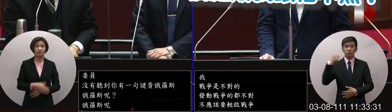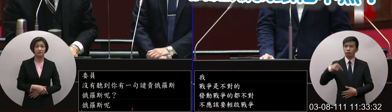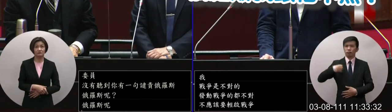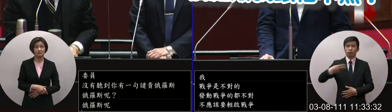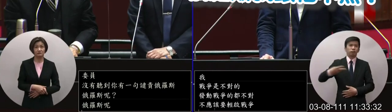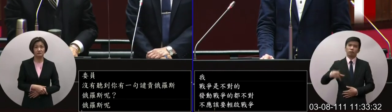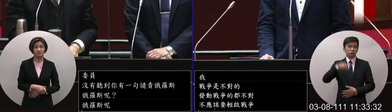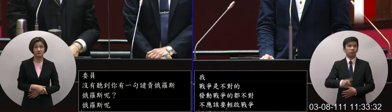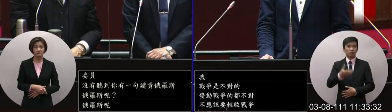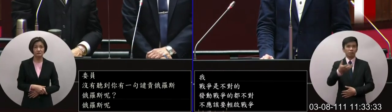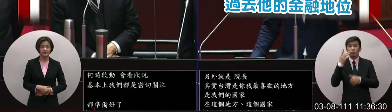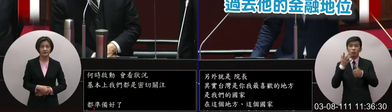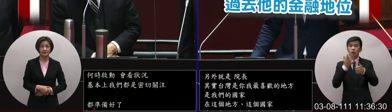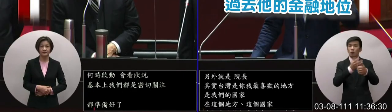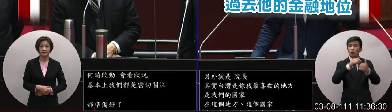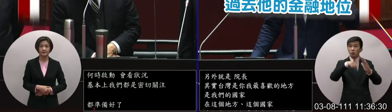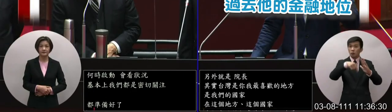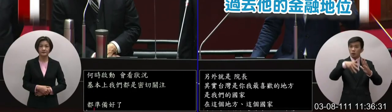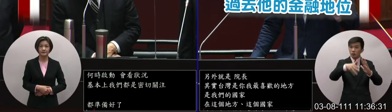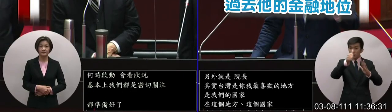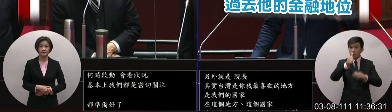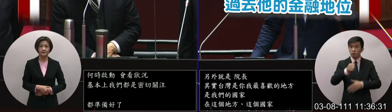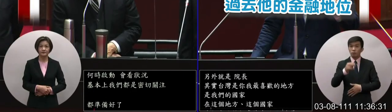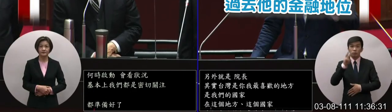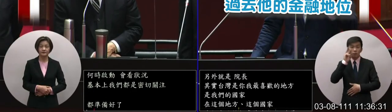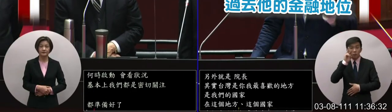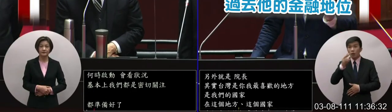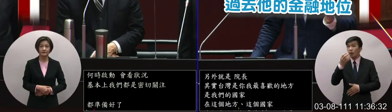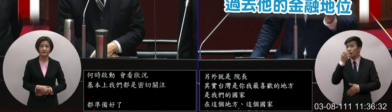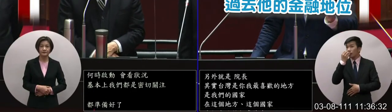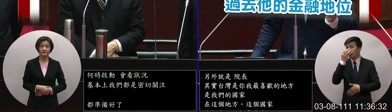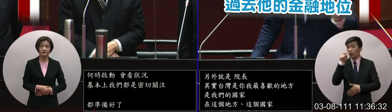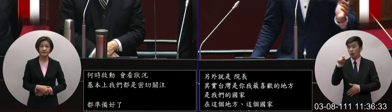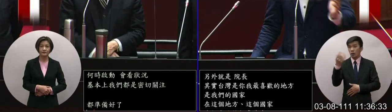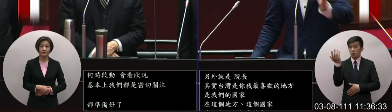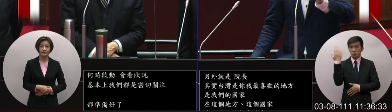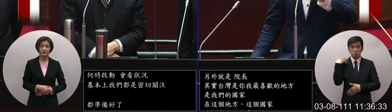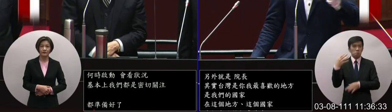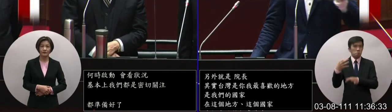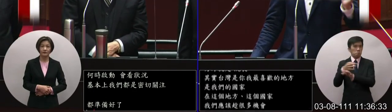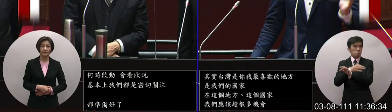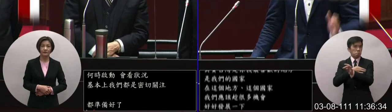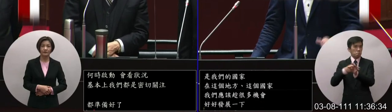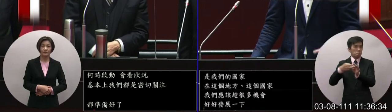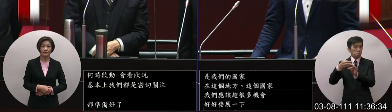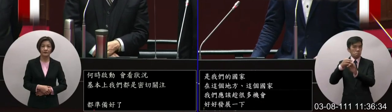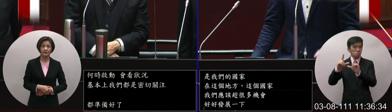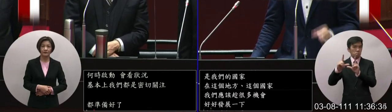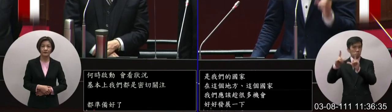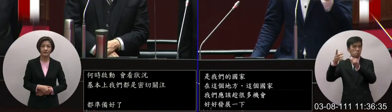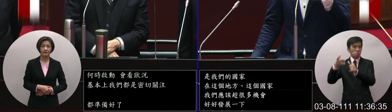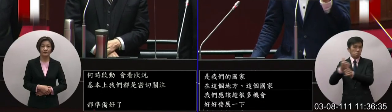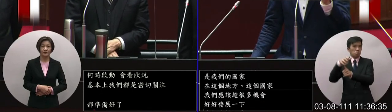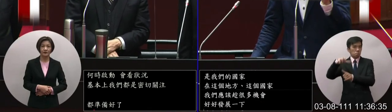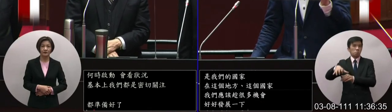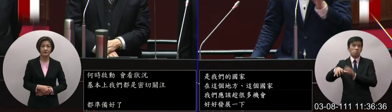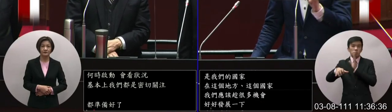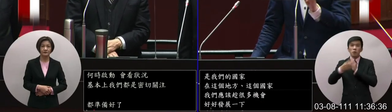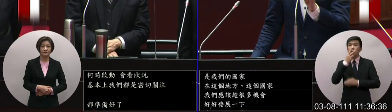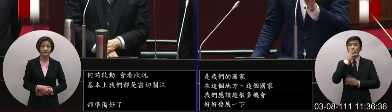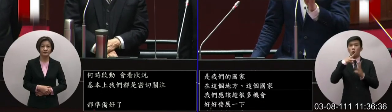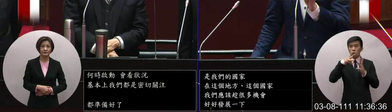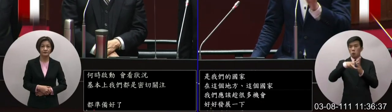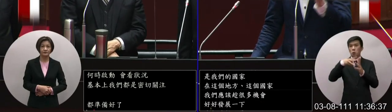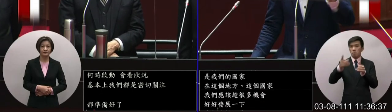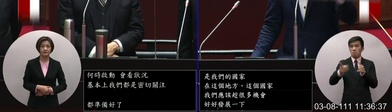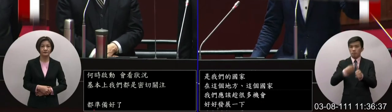啊。香港过去啊，它的金融地位在亚洲地区啊、世界地区啊，可以说是首屈